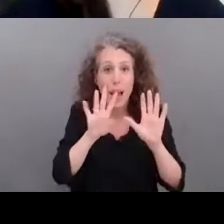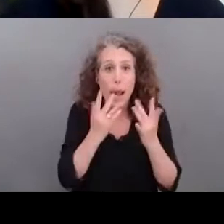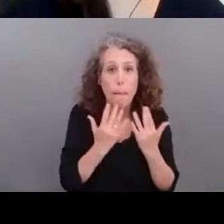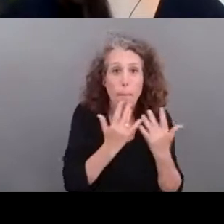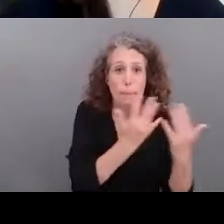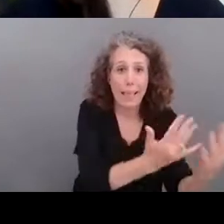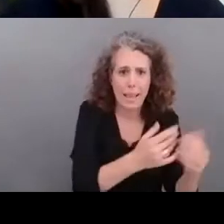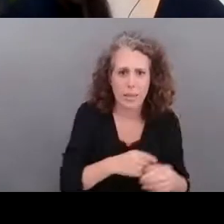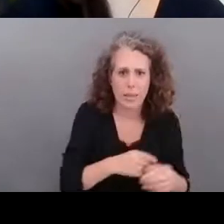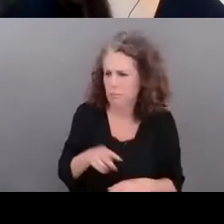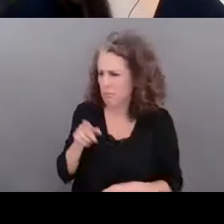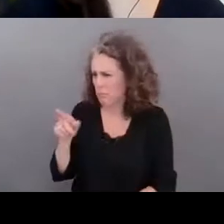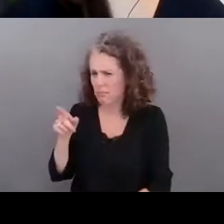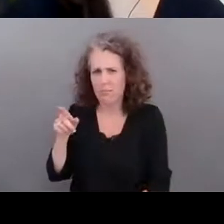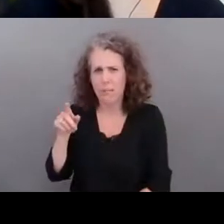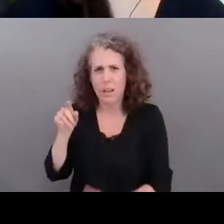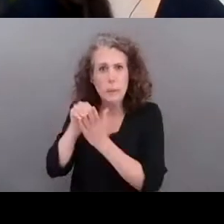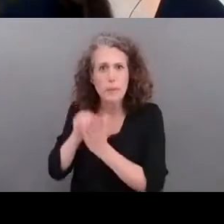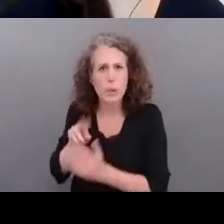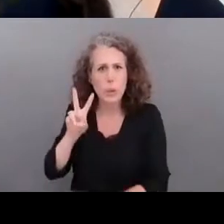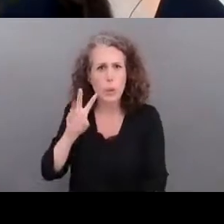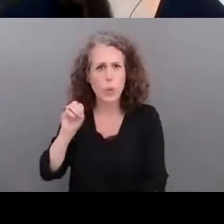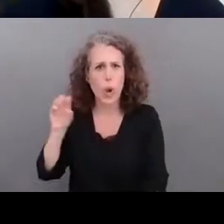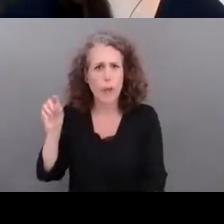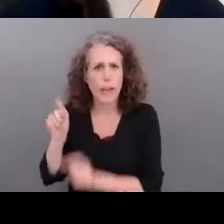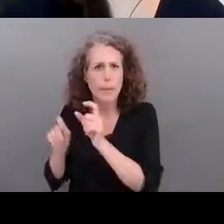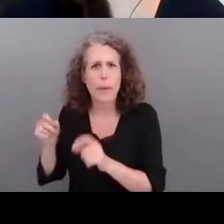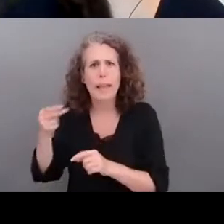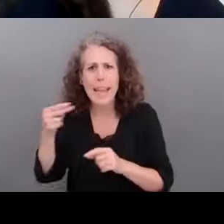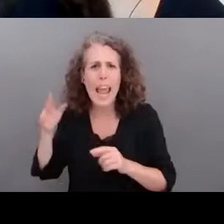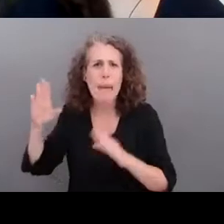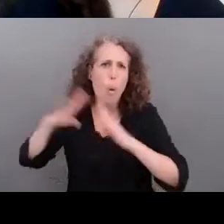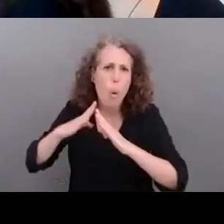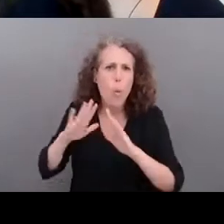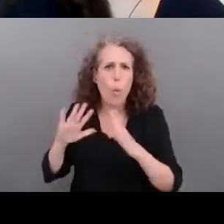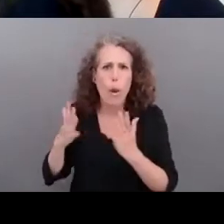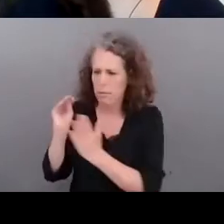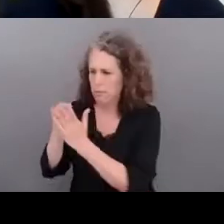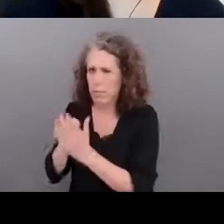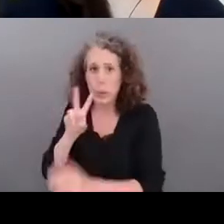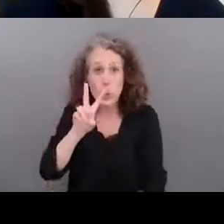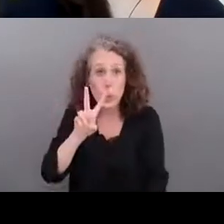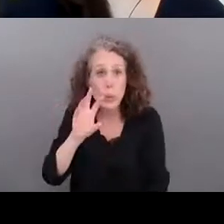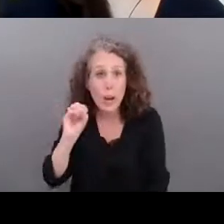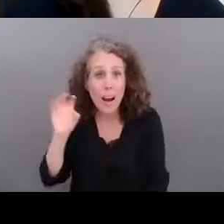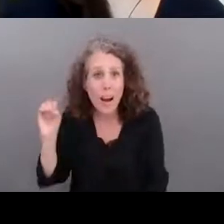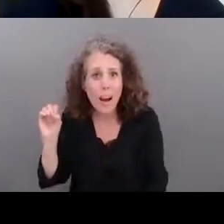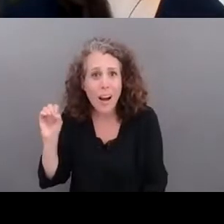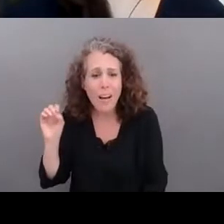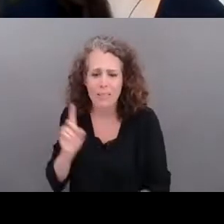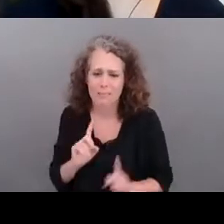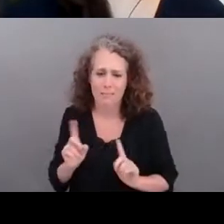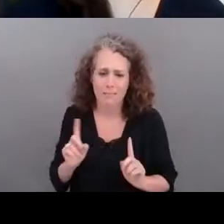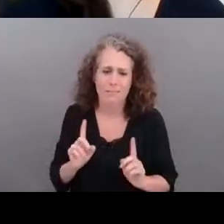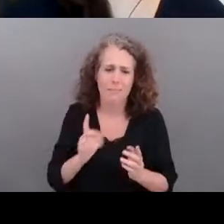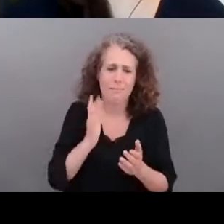de personnes. Donc, 200 personnes ont été reprises dans le rapport, alors qu'il